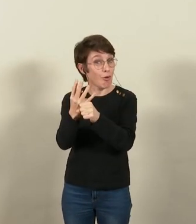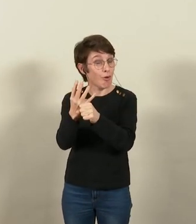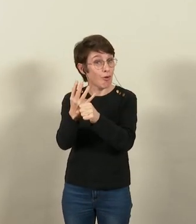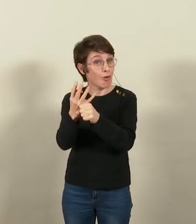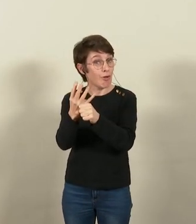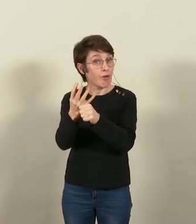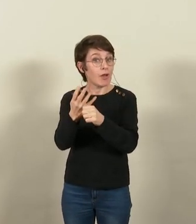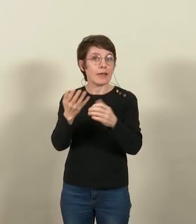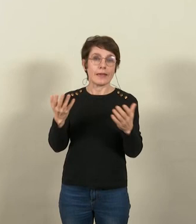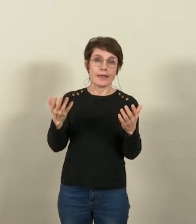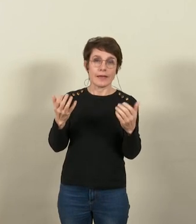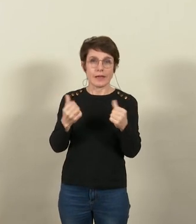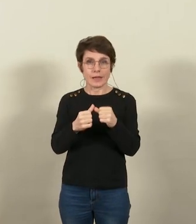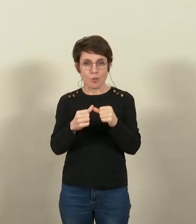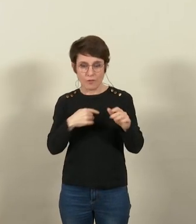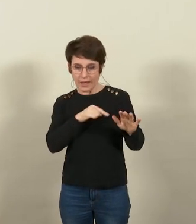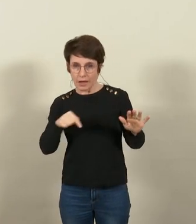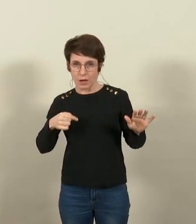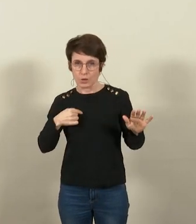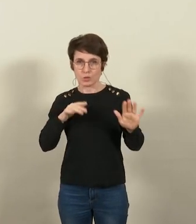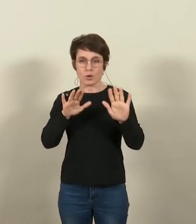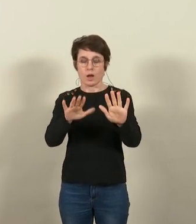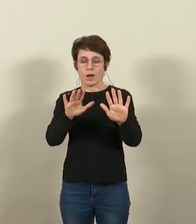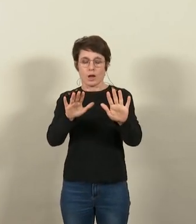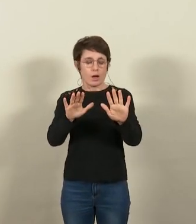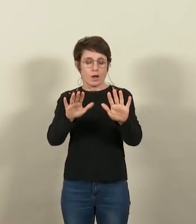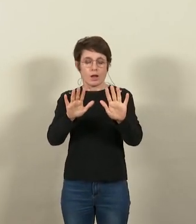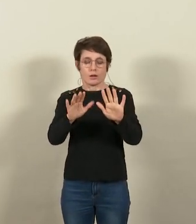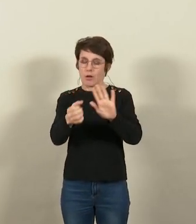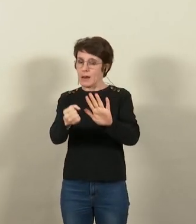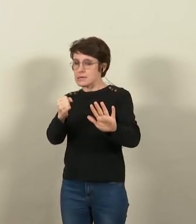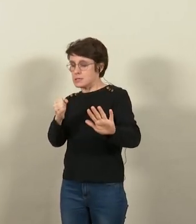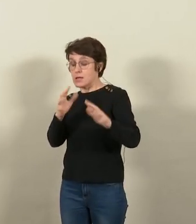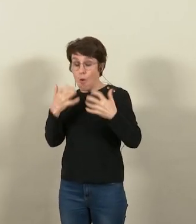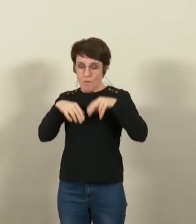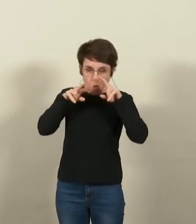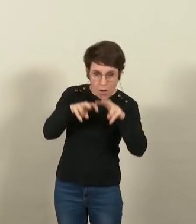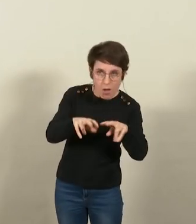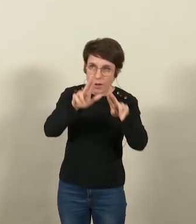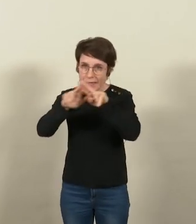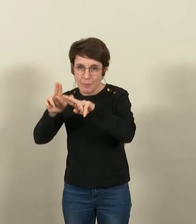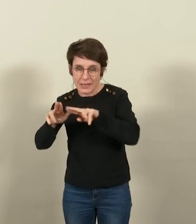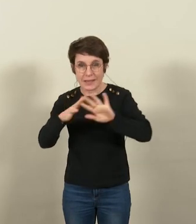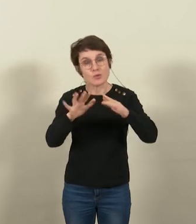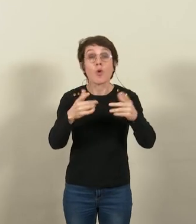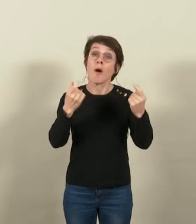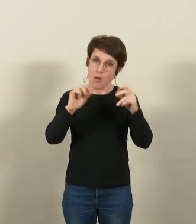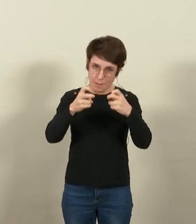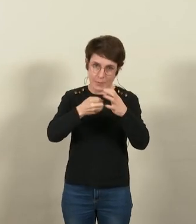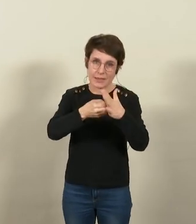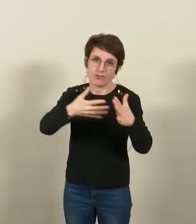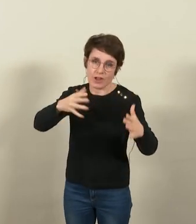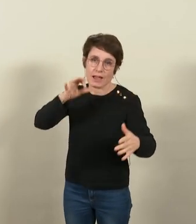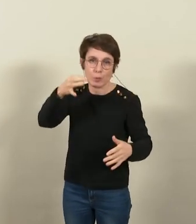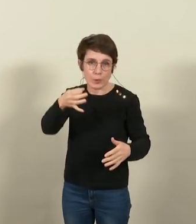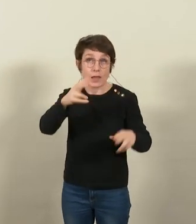donc nous avons souhaité porter la réhabilitation avec des coûts qui sont assez impressionnants mais que pour arriver à